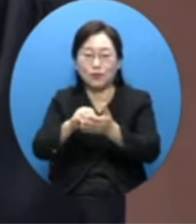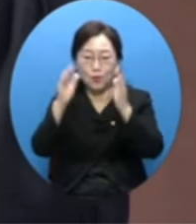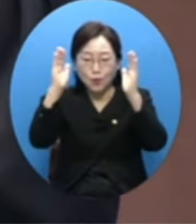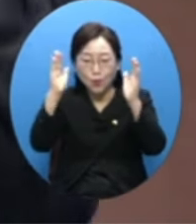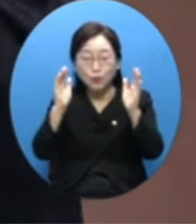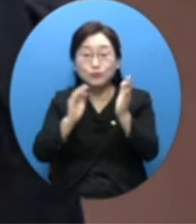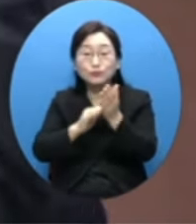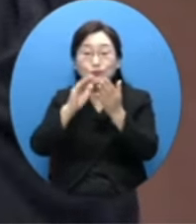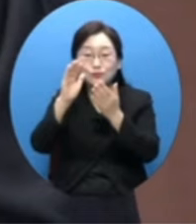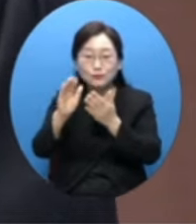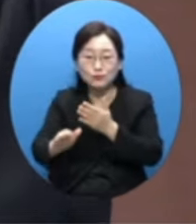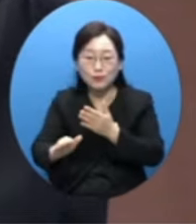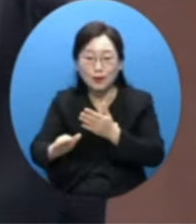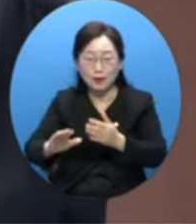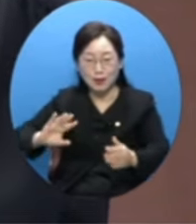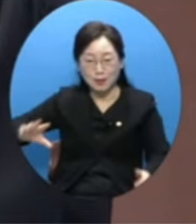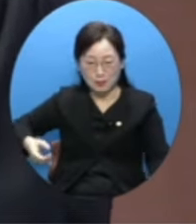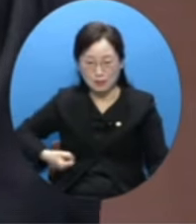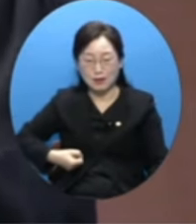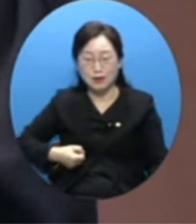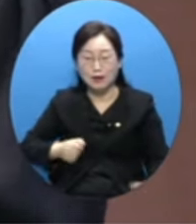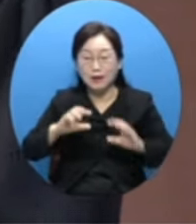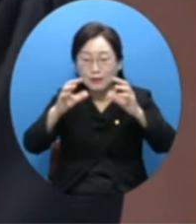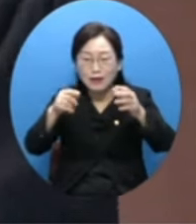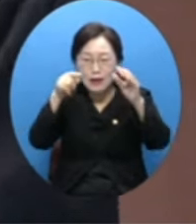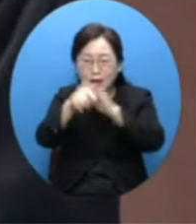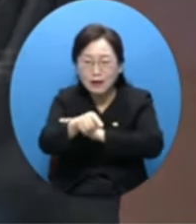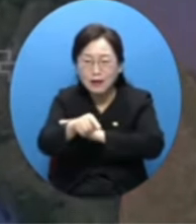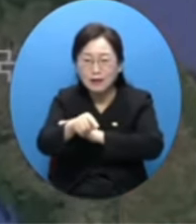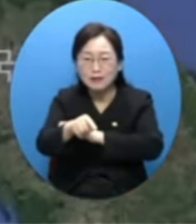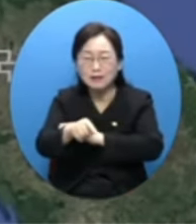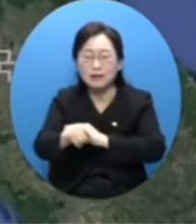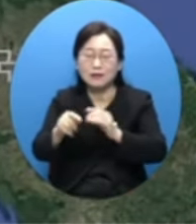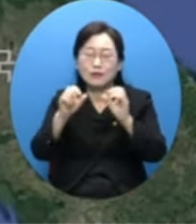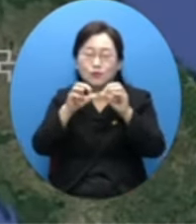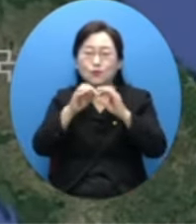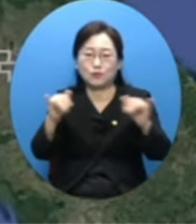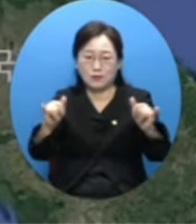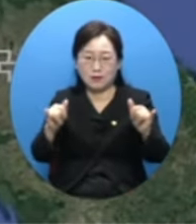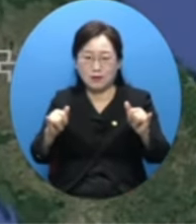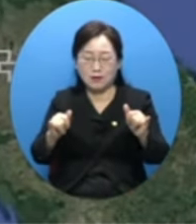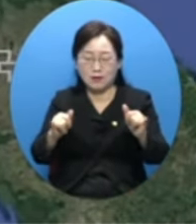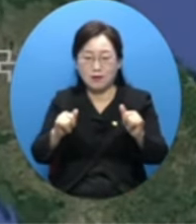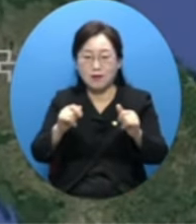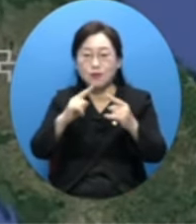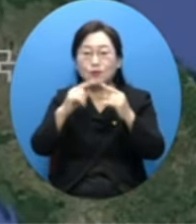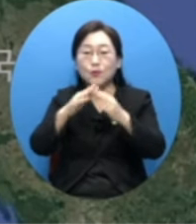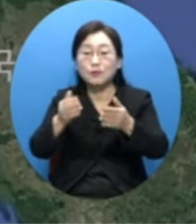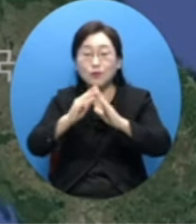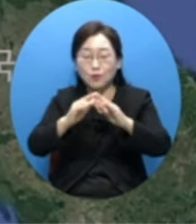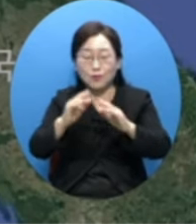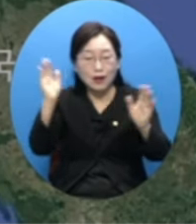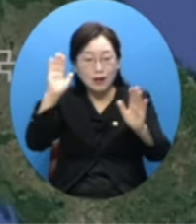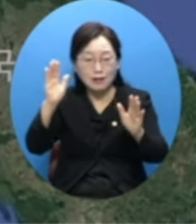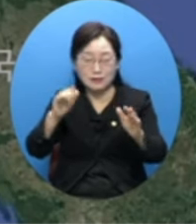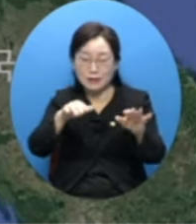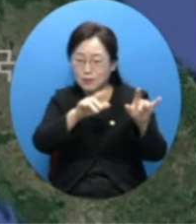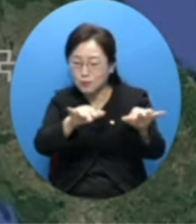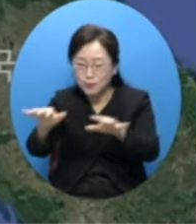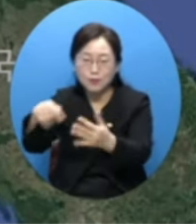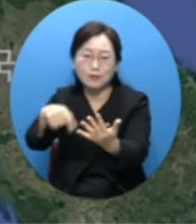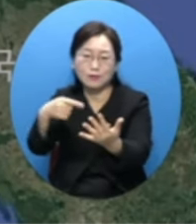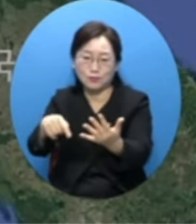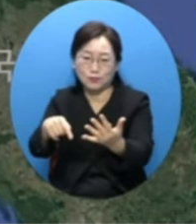다음 벵글라데시에 선교사로 갔습니다. 가서 학교를 세우고 아이들에게 피아노를 가르치고 하면서 크게 선교사역을